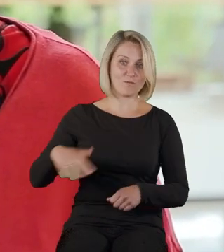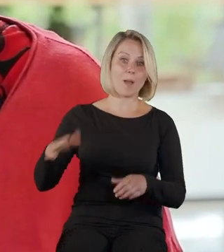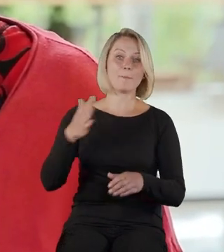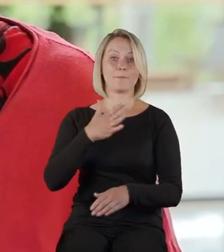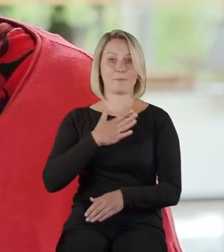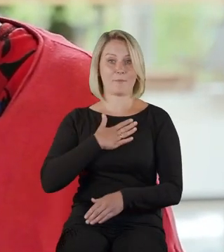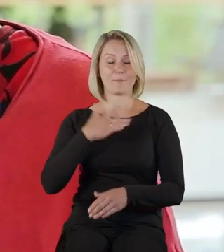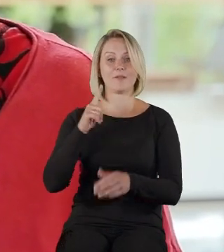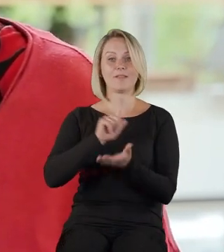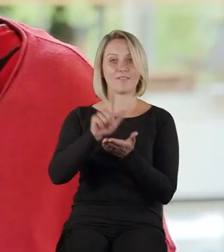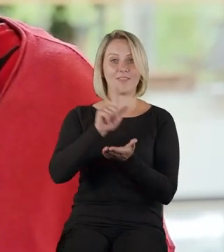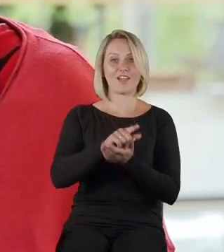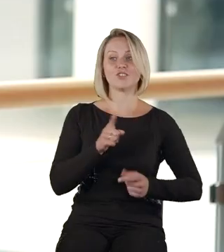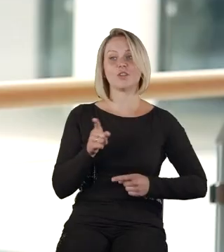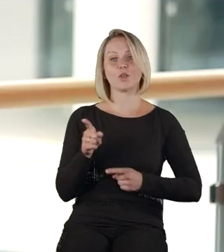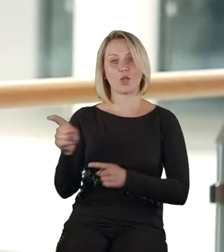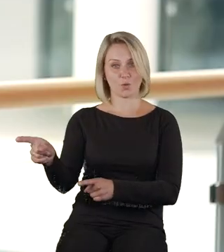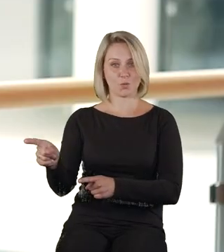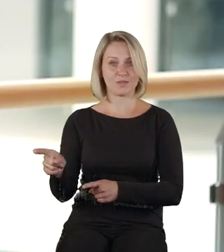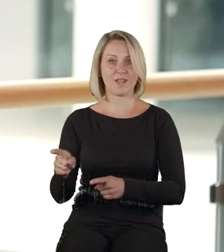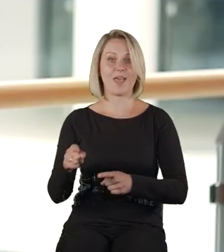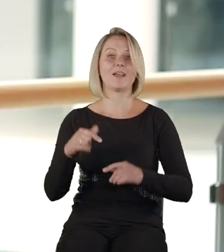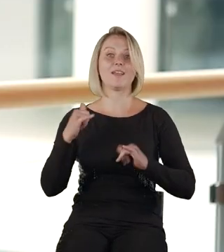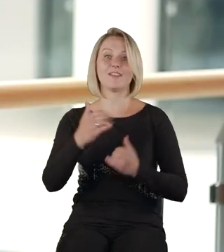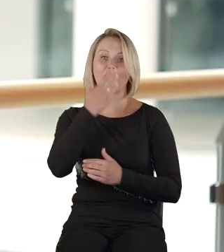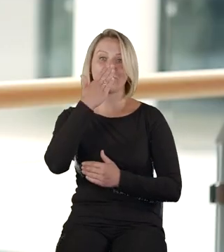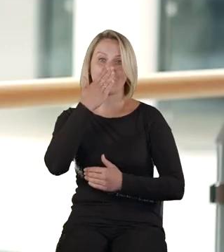Mamy 12 kierunków w